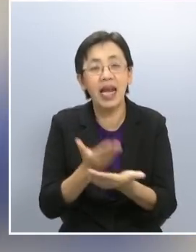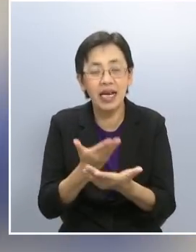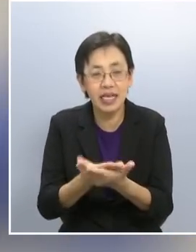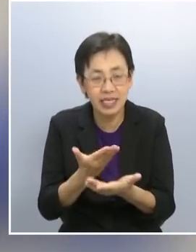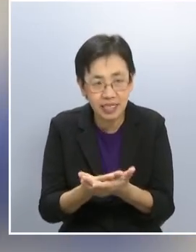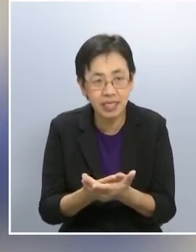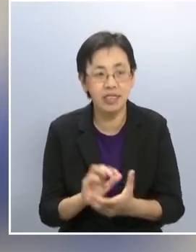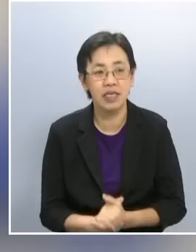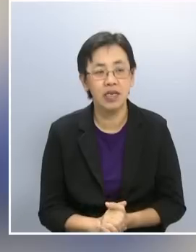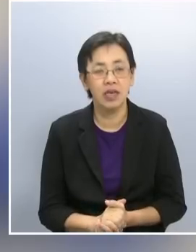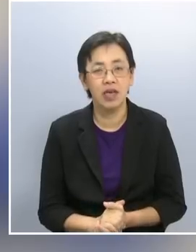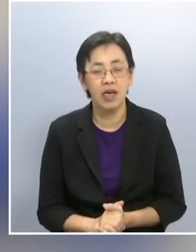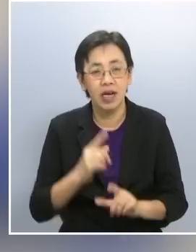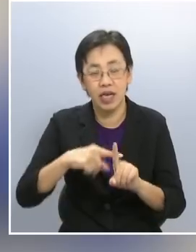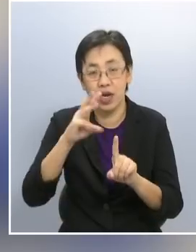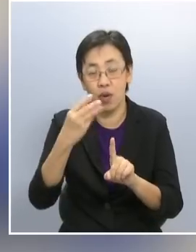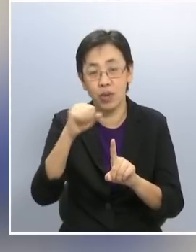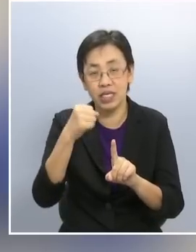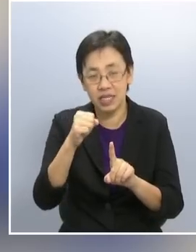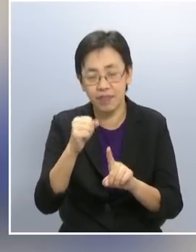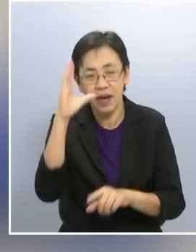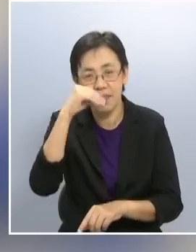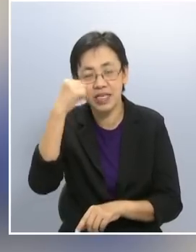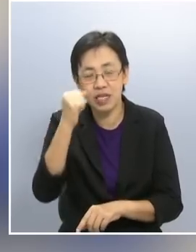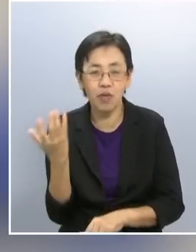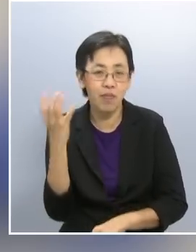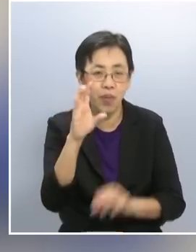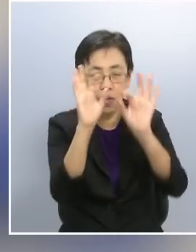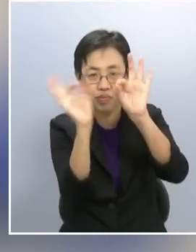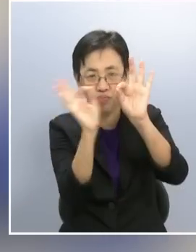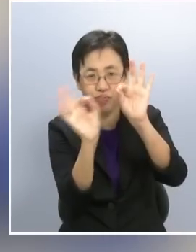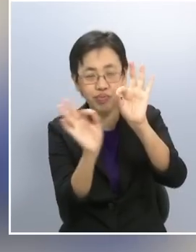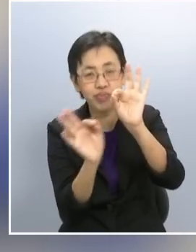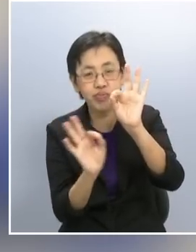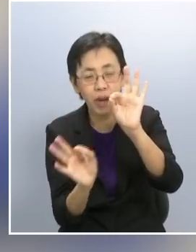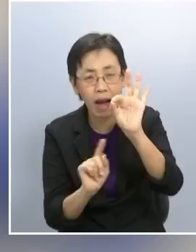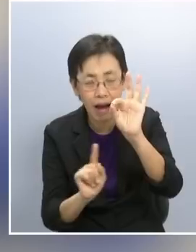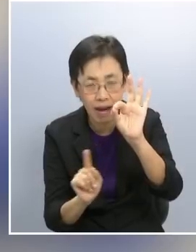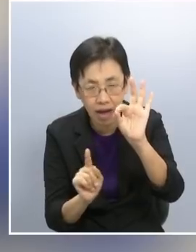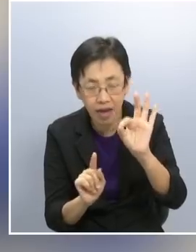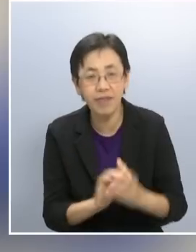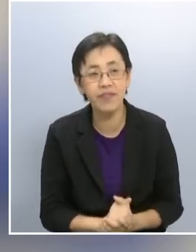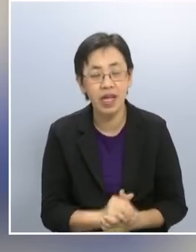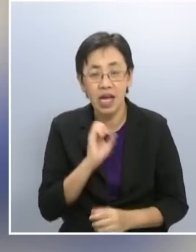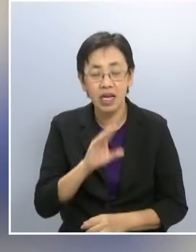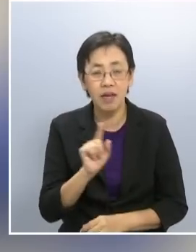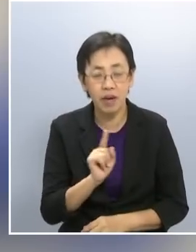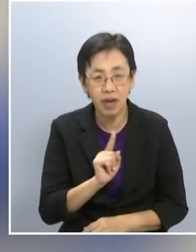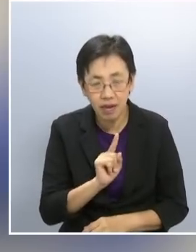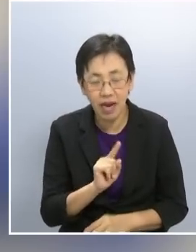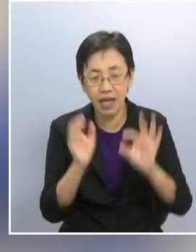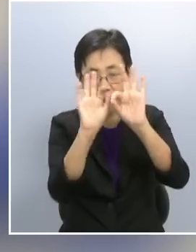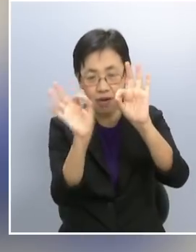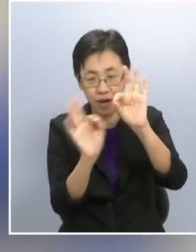พสต์ข้อความล่าสุดเมื่อ10มิถุนายนตอน4ทุ่มระบุเกี่ยวกับเรื่องที่เคยสัญญาไว้ว่าบทความครั้ง